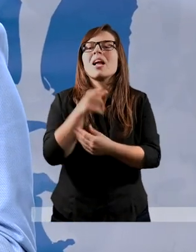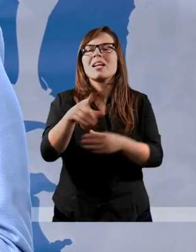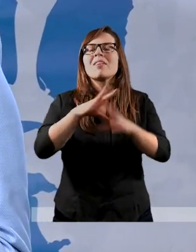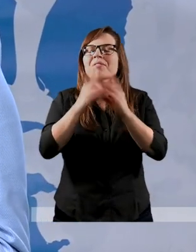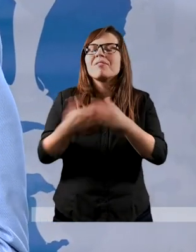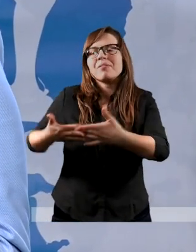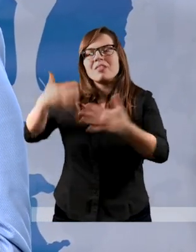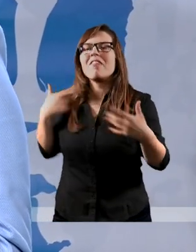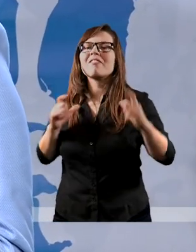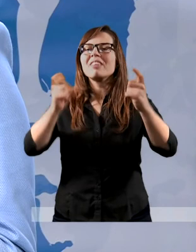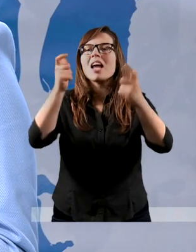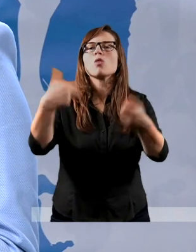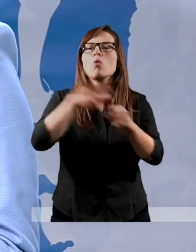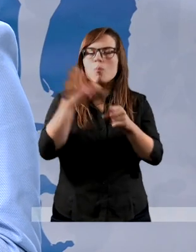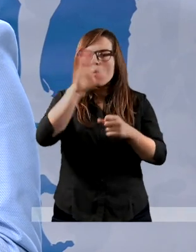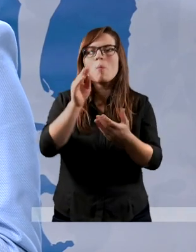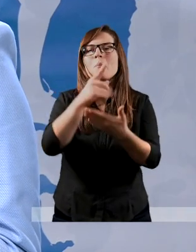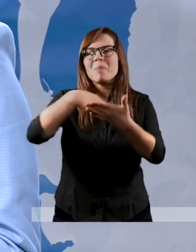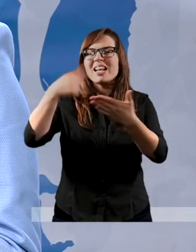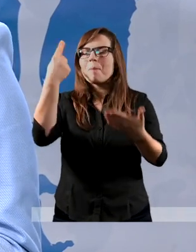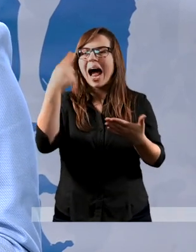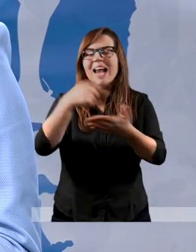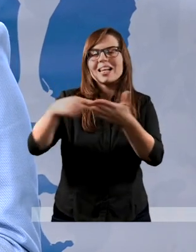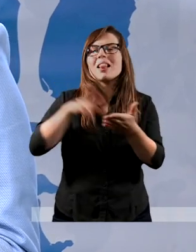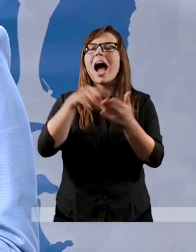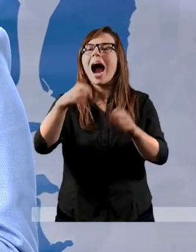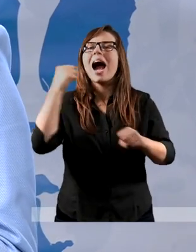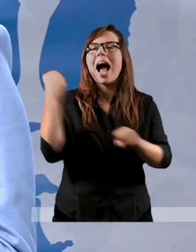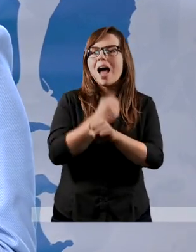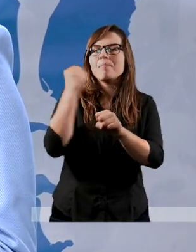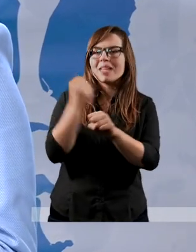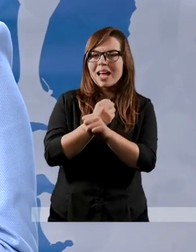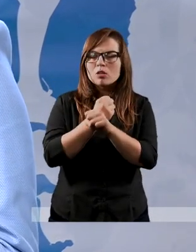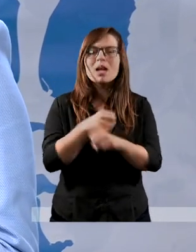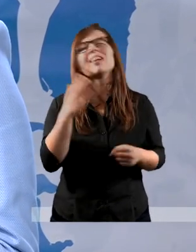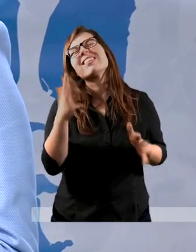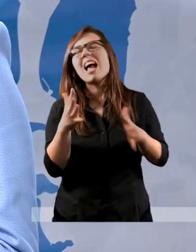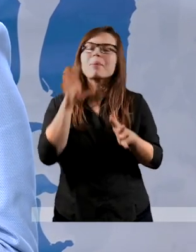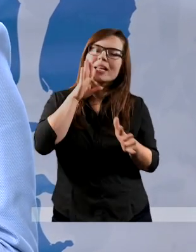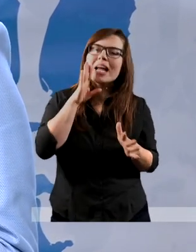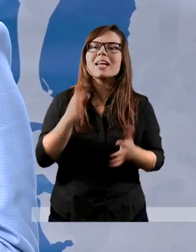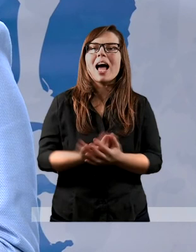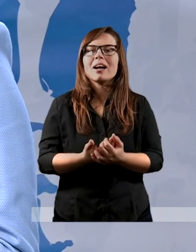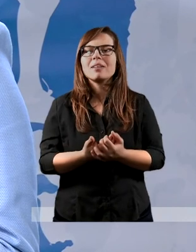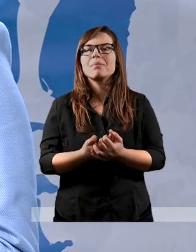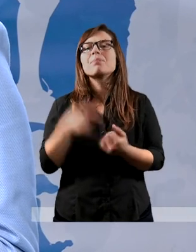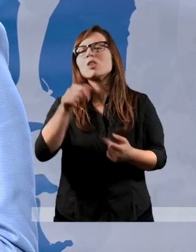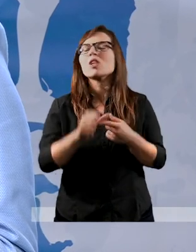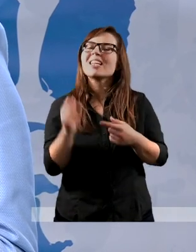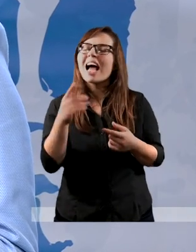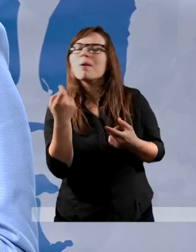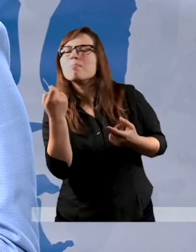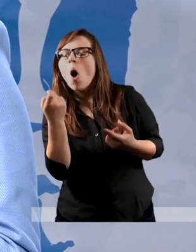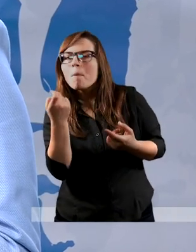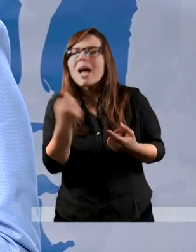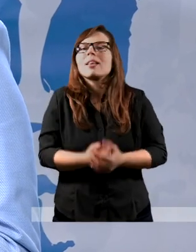przed tym wydarzeniem, kiedy Bóg je spisał palcem swoim na kamieniu. Niemniej jednak to jest taki moment,